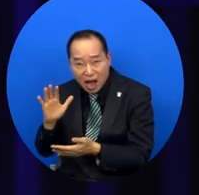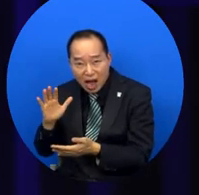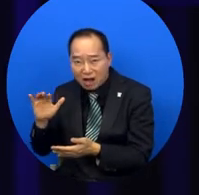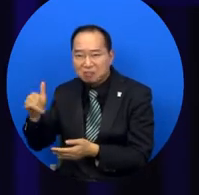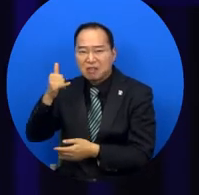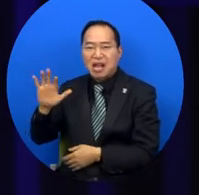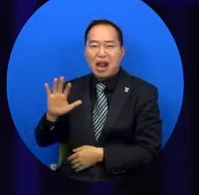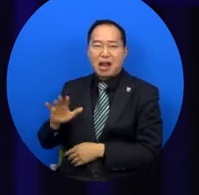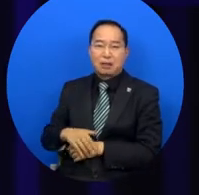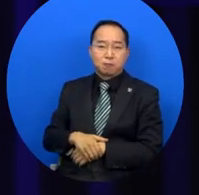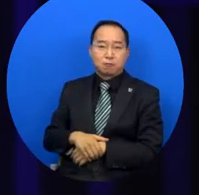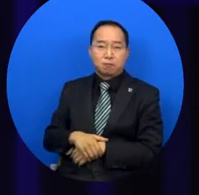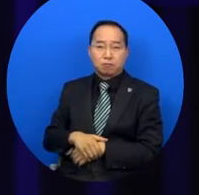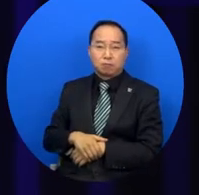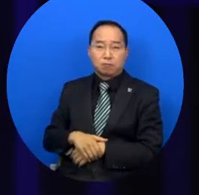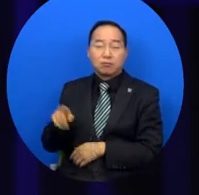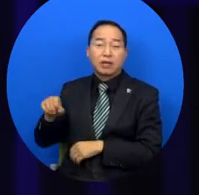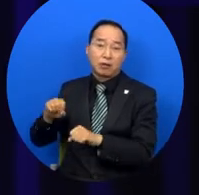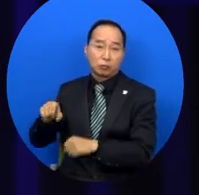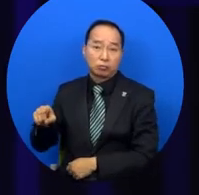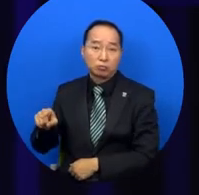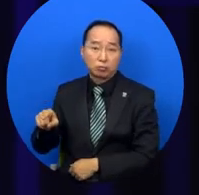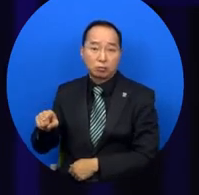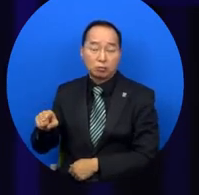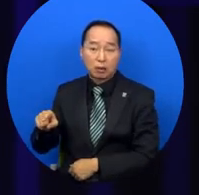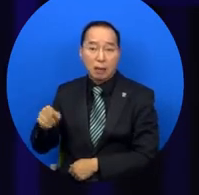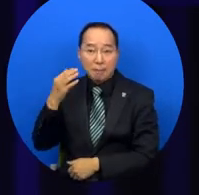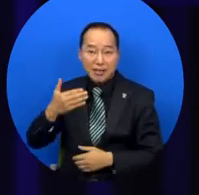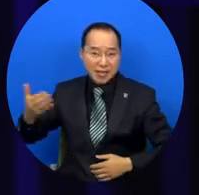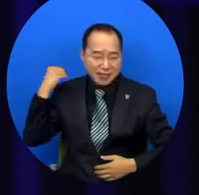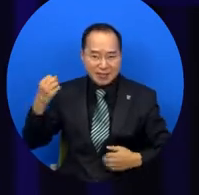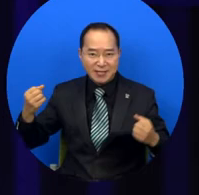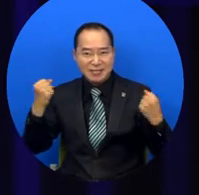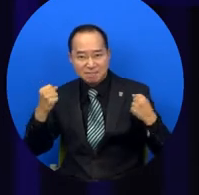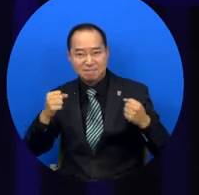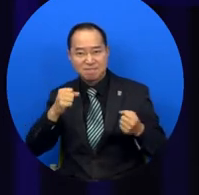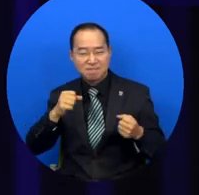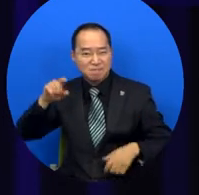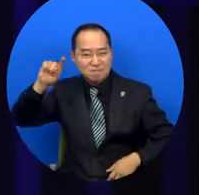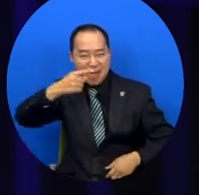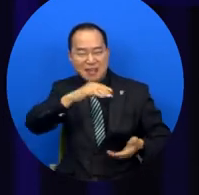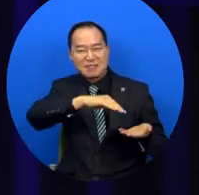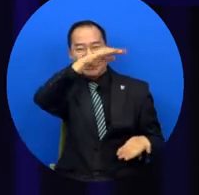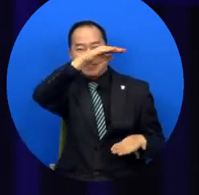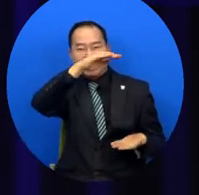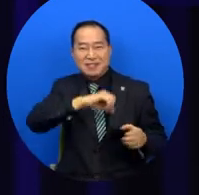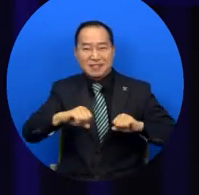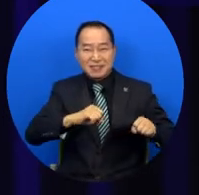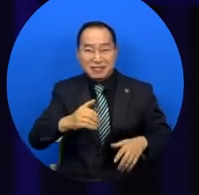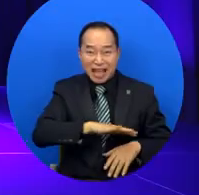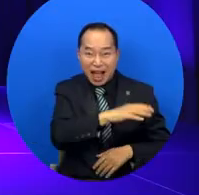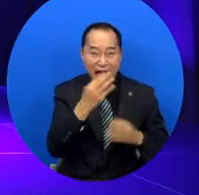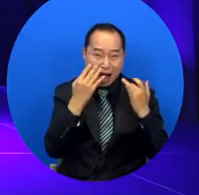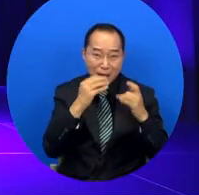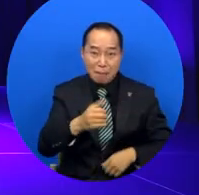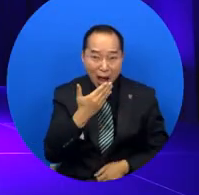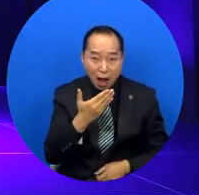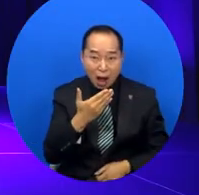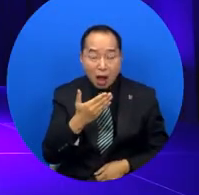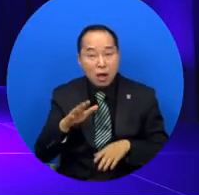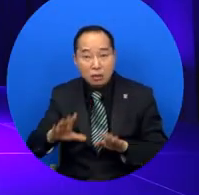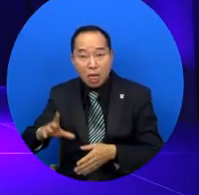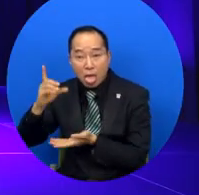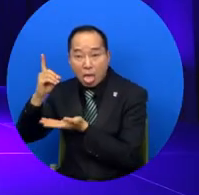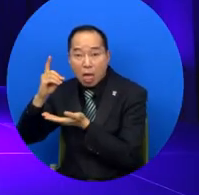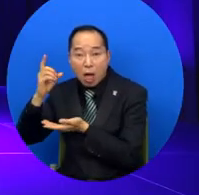안 받을 거 아니야. 그리고 앱 같은 것도 중요한 거 아니면 안 하겠죠. 그게 똑같아요. 내가 에너지가 그렇게 되고 나니까 정신 그냥 확